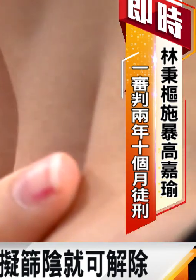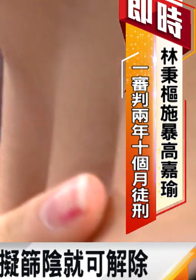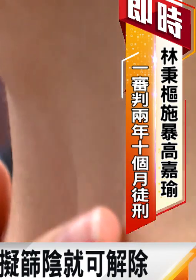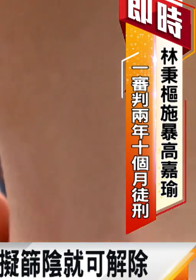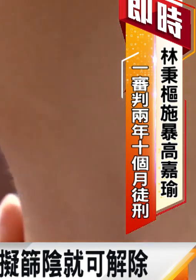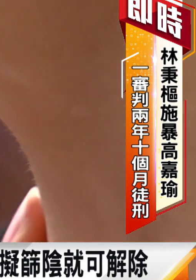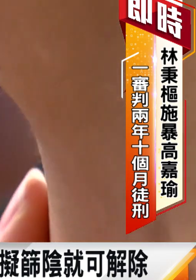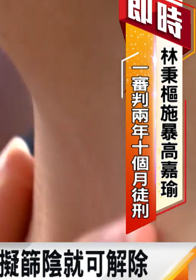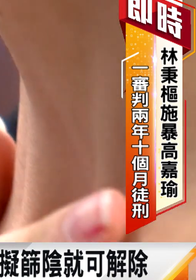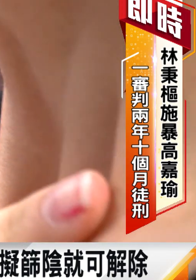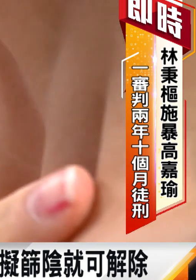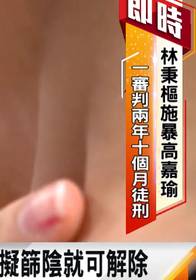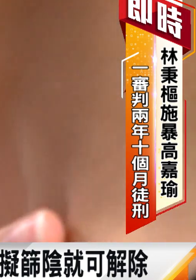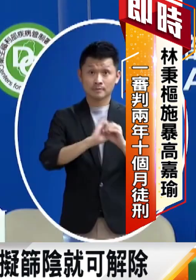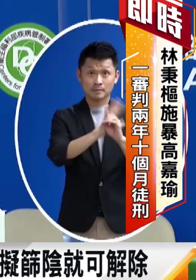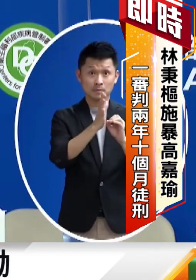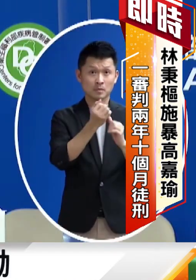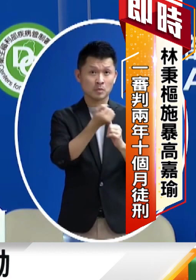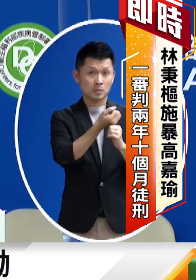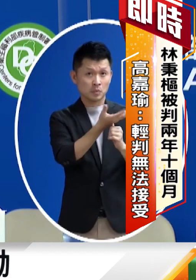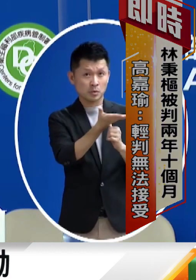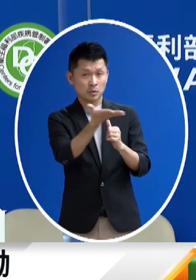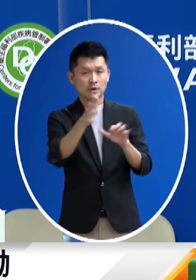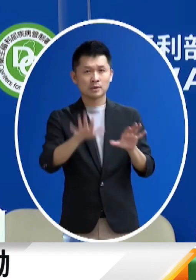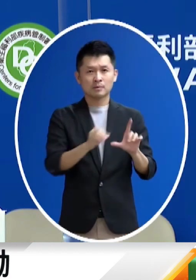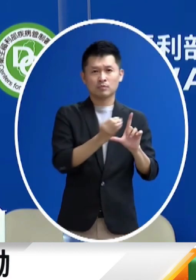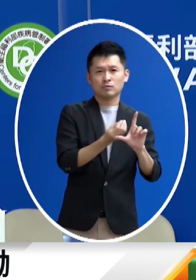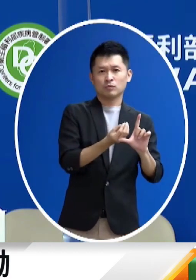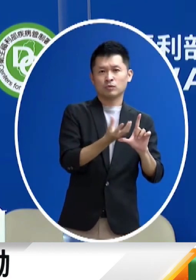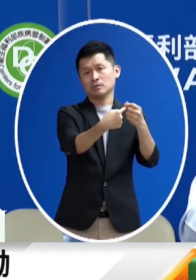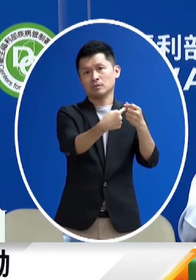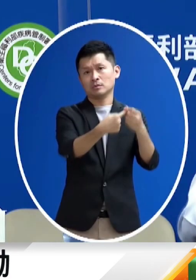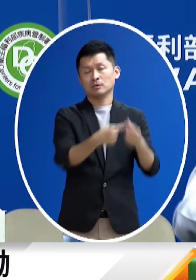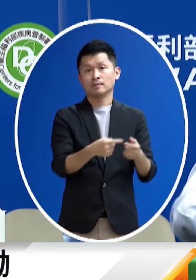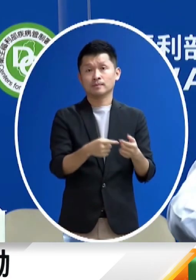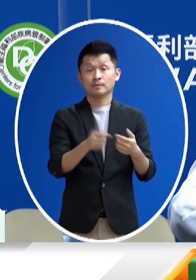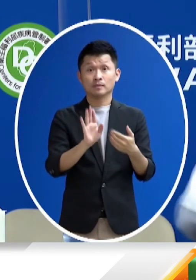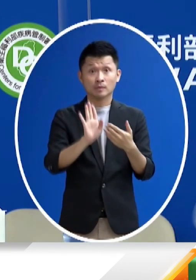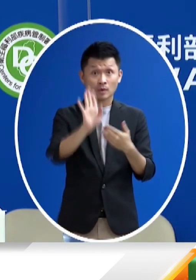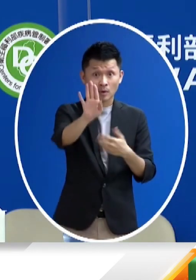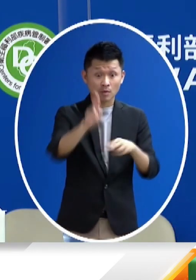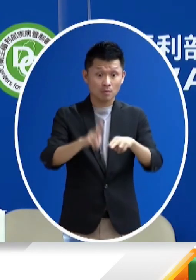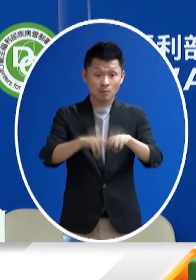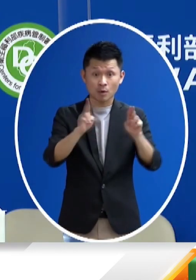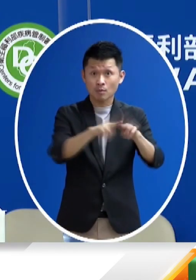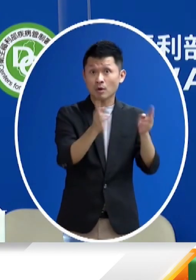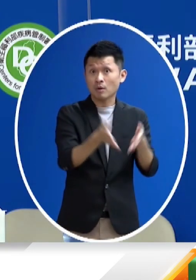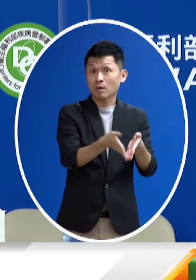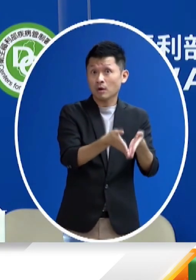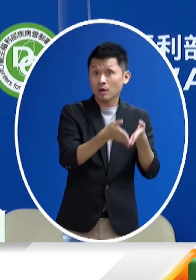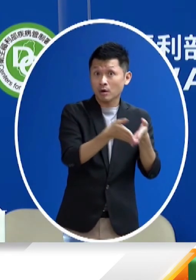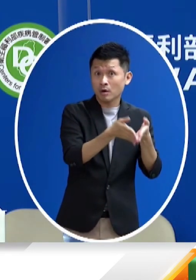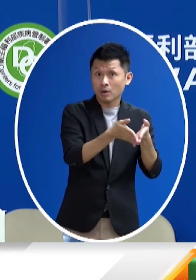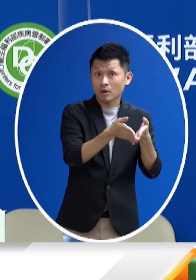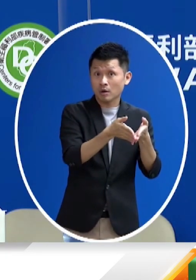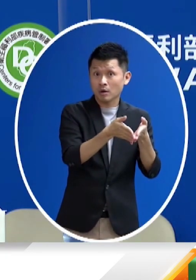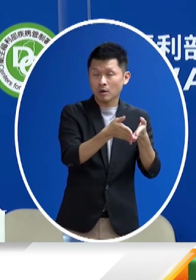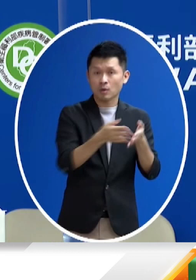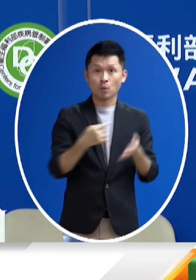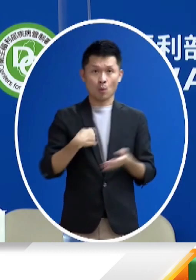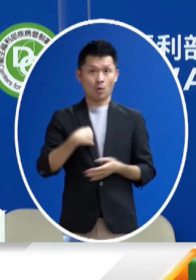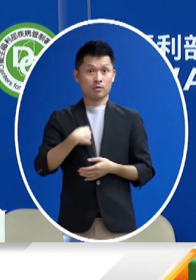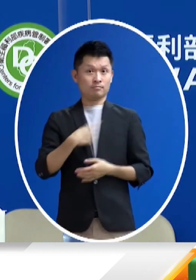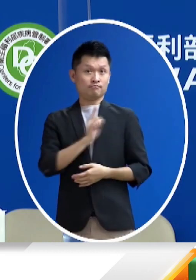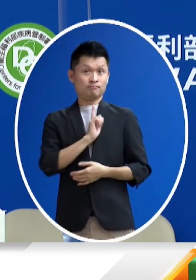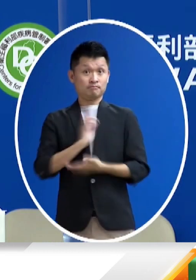短到五天吗？ 疫情我目前还是在这个高原期在波动，后面的开放那对于我个人评估